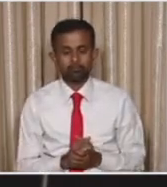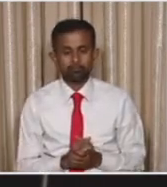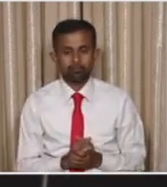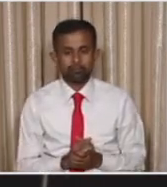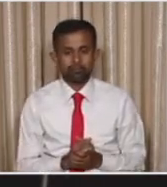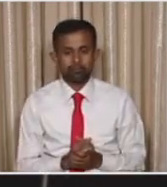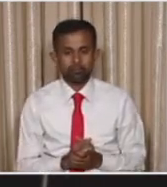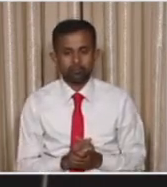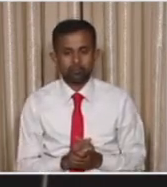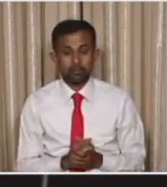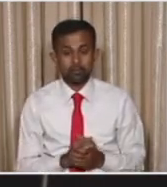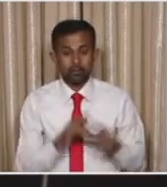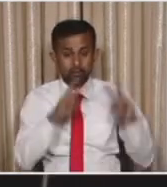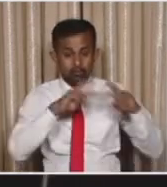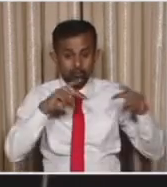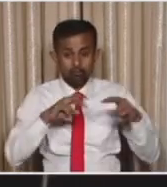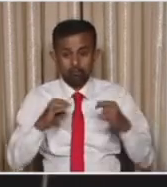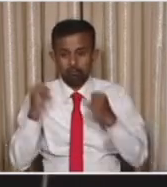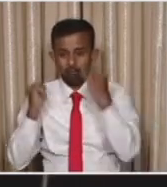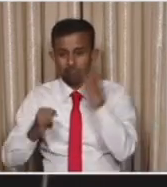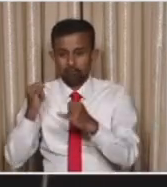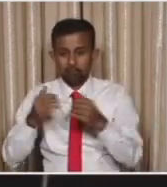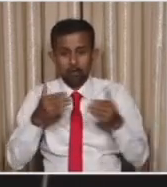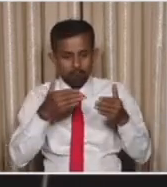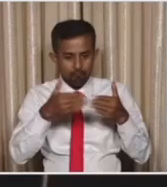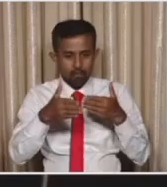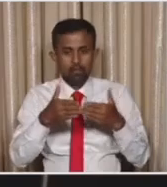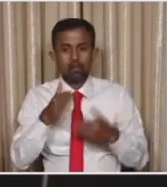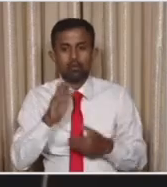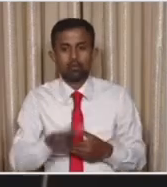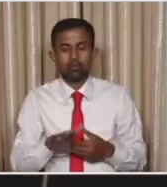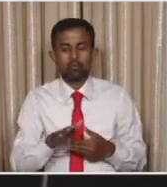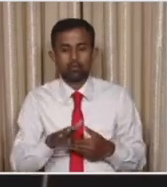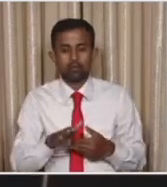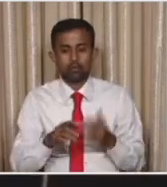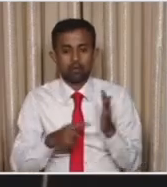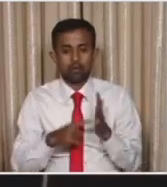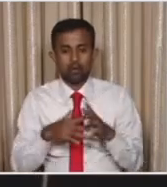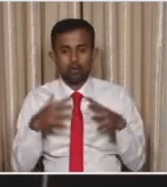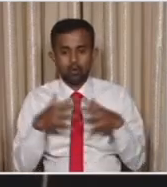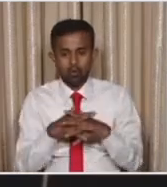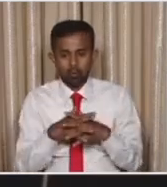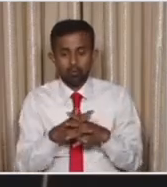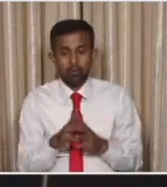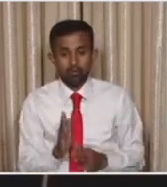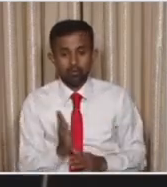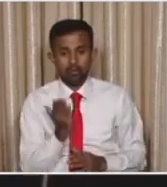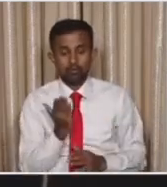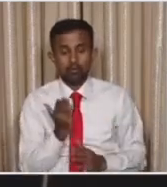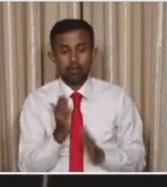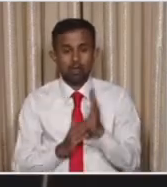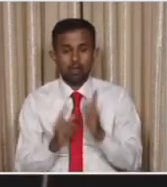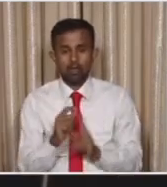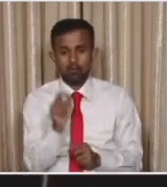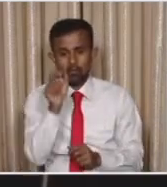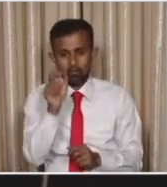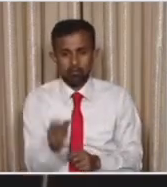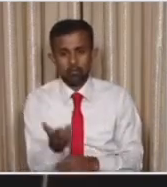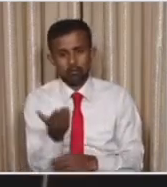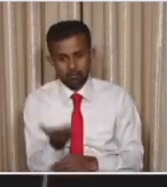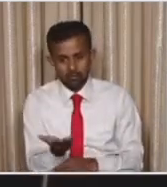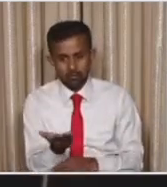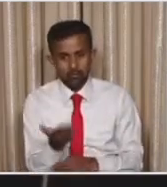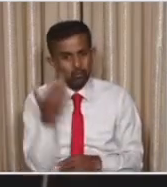විචාරණයයි විවේචනයයි අතර වෙනසක් තිබිය යුතුයි මෙය නීතිය පිළිබඳ නිසා මම ගරු ඇමතුමාගෙන් ඉල්ලා සිටිනවා